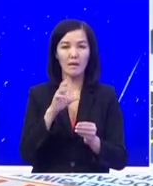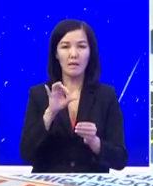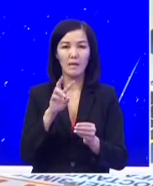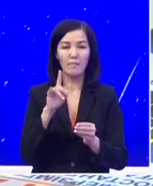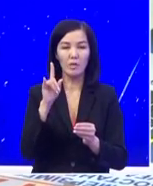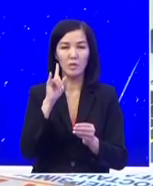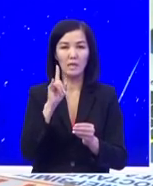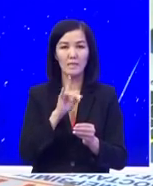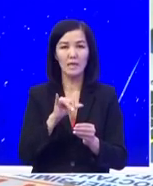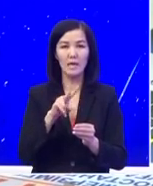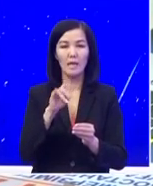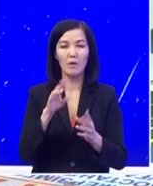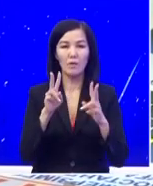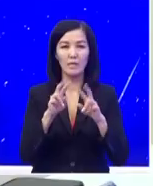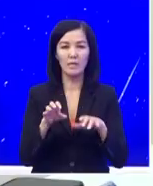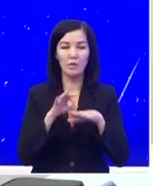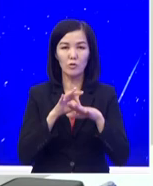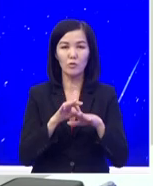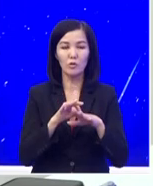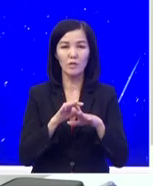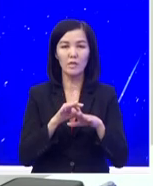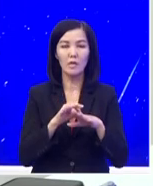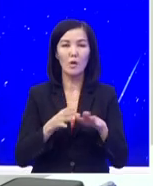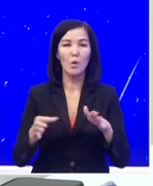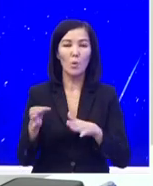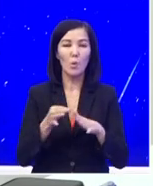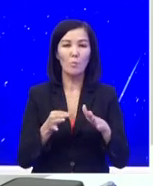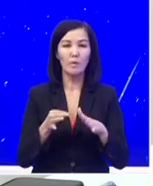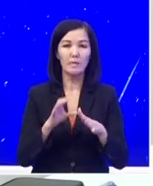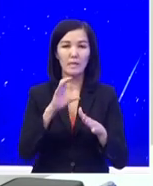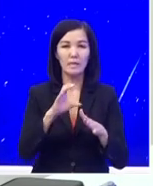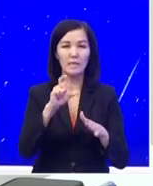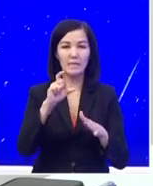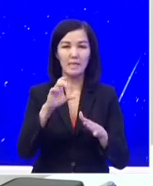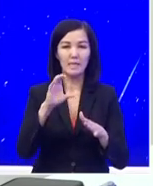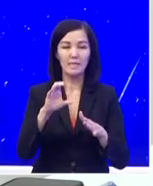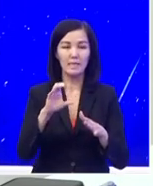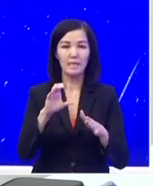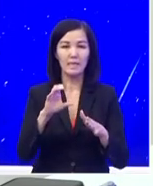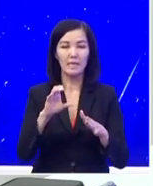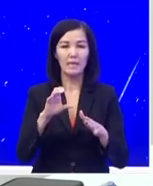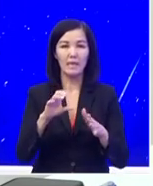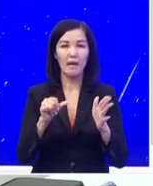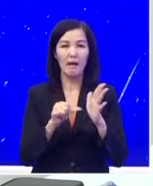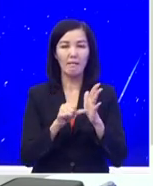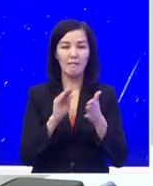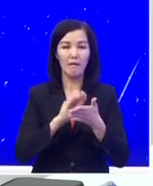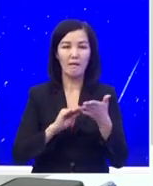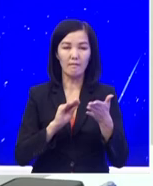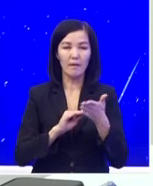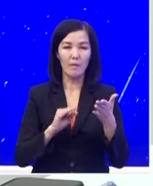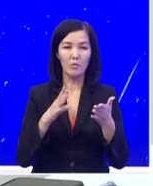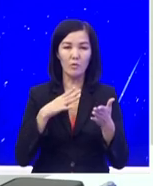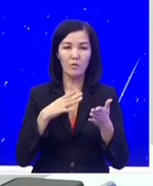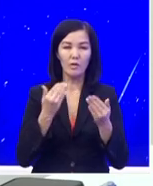аудандарына тиісті мониторинг жұмысы жүргізілді. Құзырлы орган облыстық СЭС тарапынан тиісті 6 хаттама толтырылды. Қазіргі